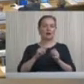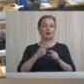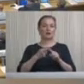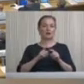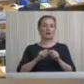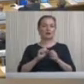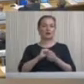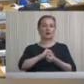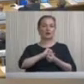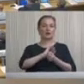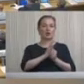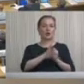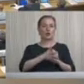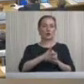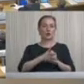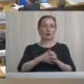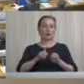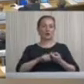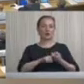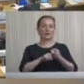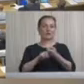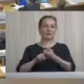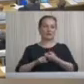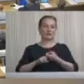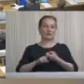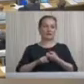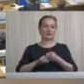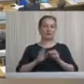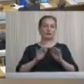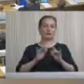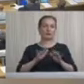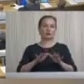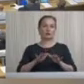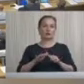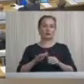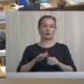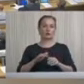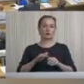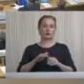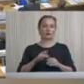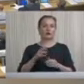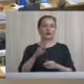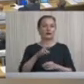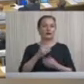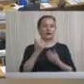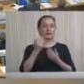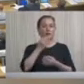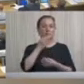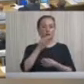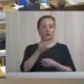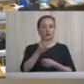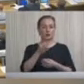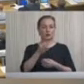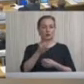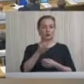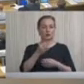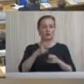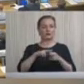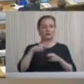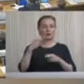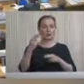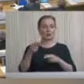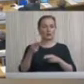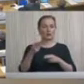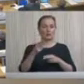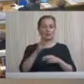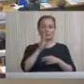я є засновником, про що кажуть декларації, 1,5 мільйона гривень. 300 людей 3 місяці не отримували зарплату. Я